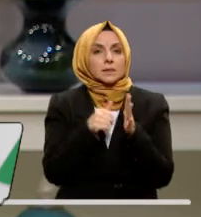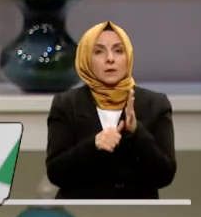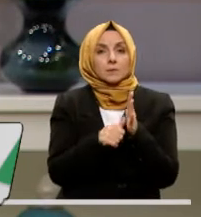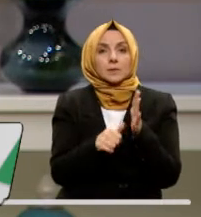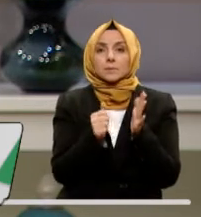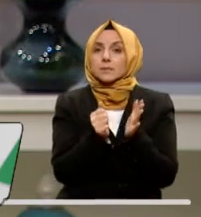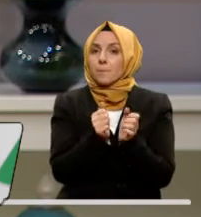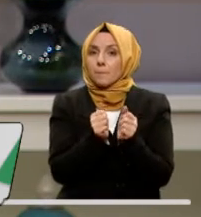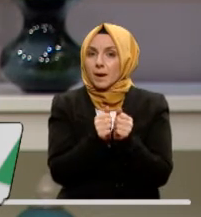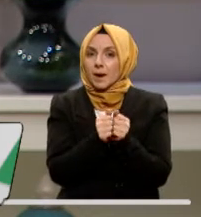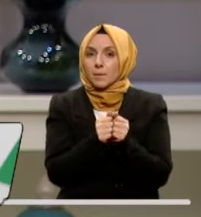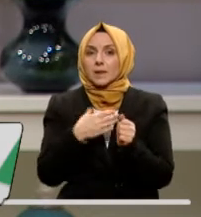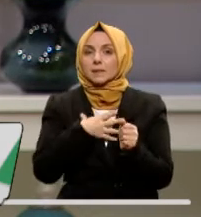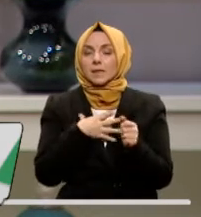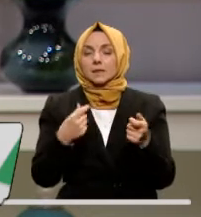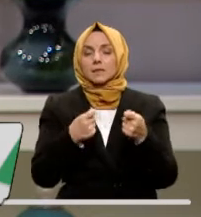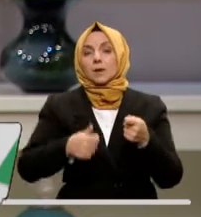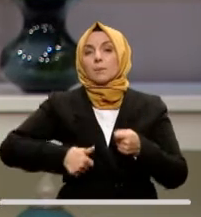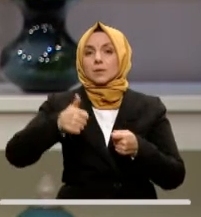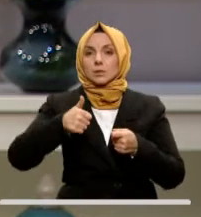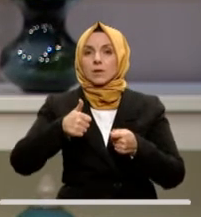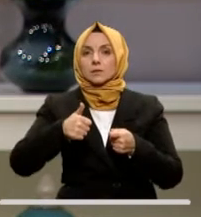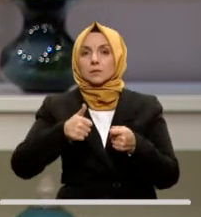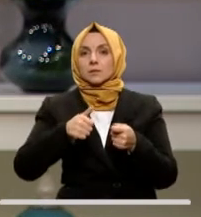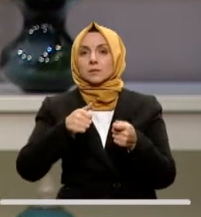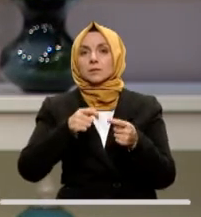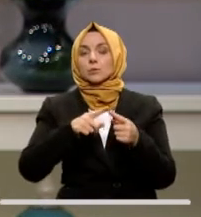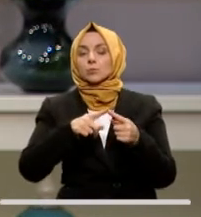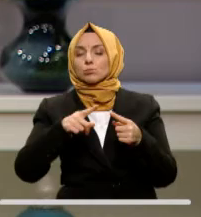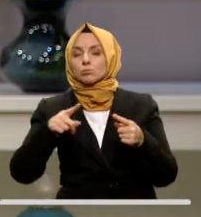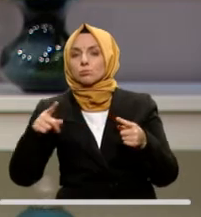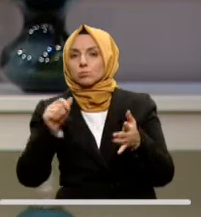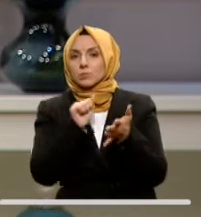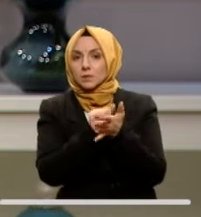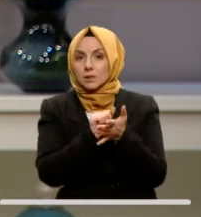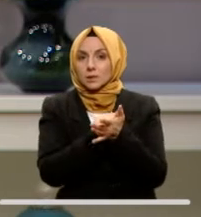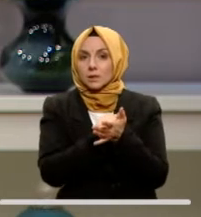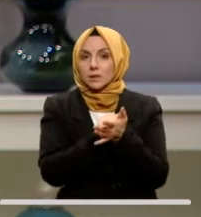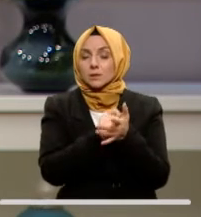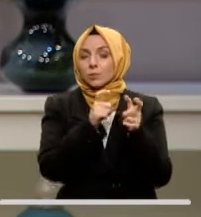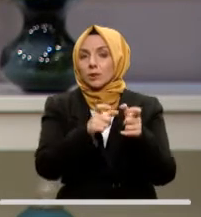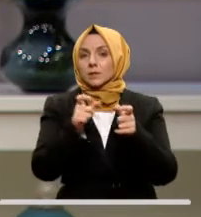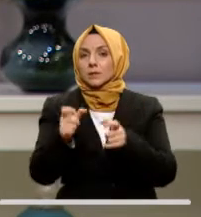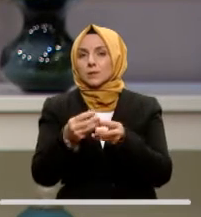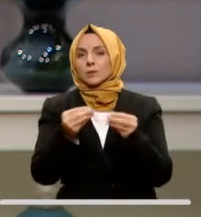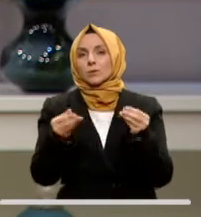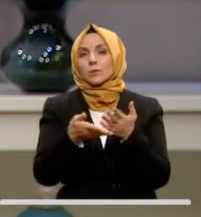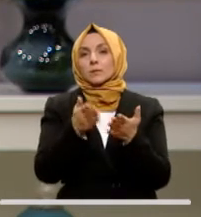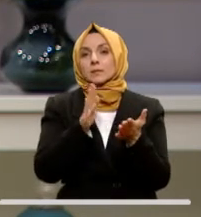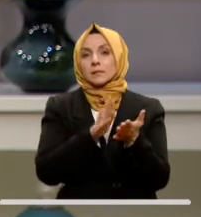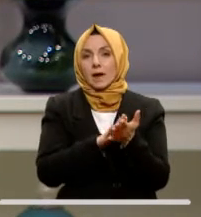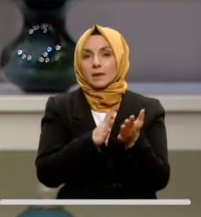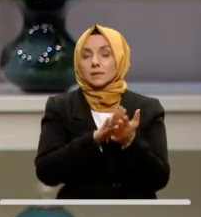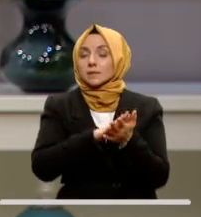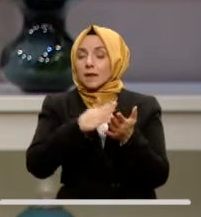birlikte Diyanet İşleri başkanlığımızın süreli yayınlar alanında da birçok yok dergisi ve benzeri